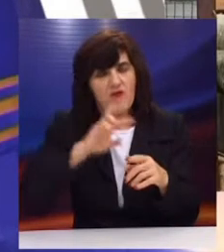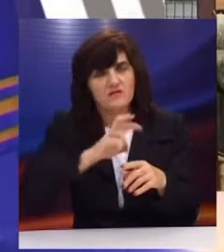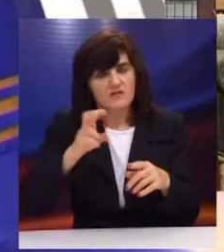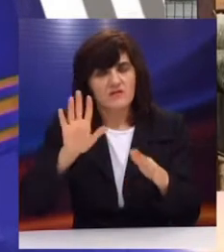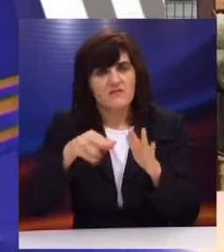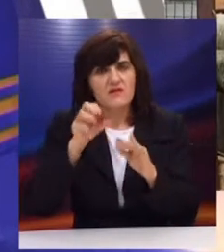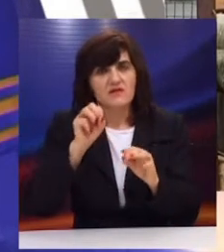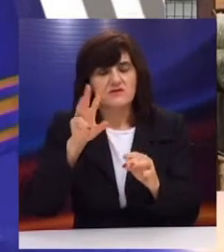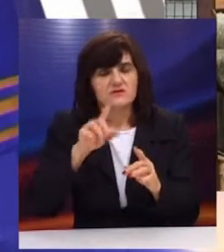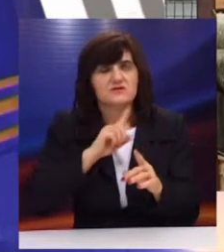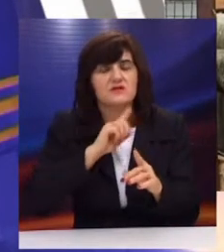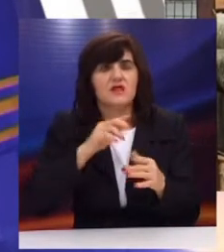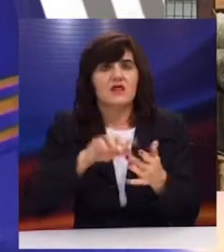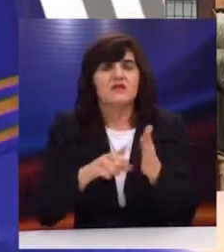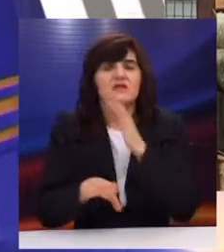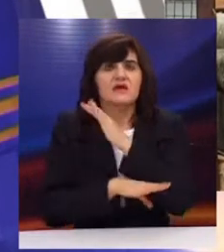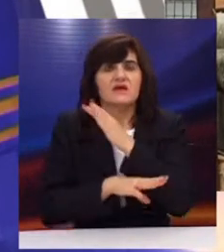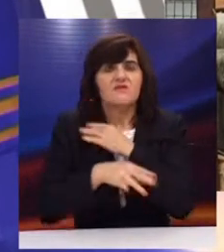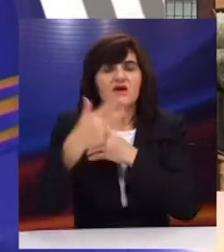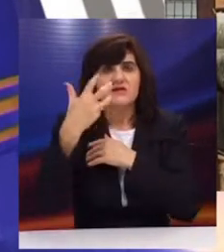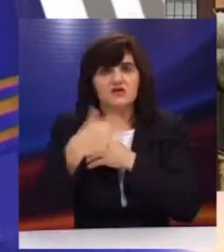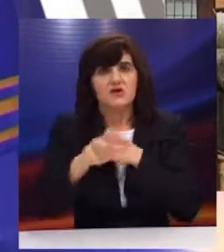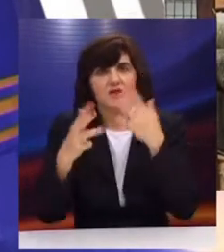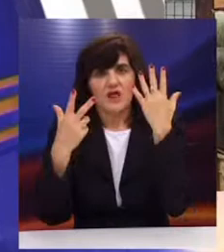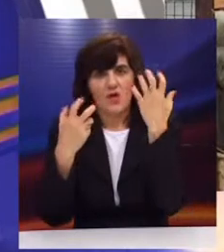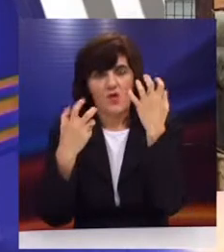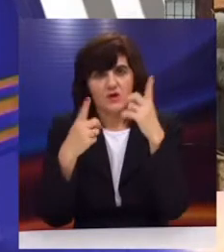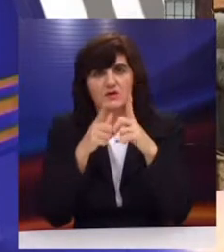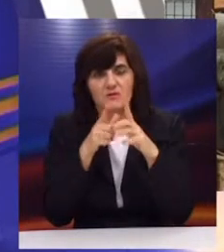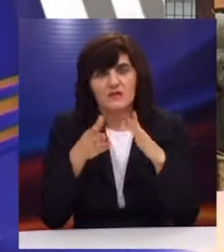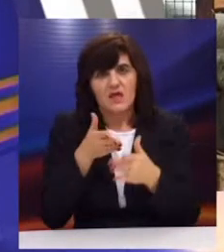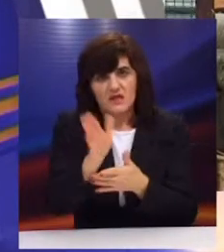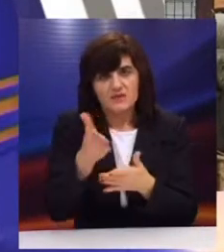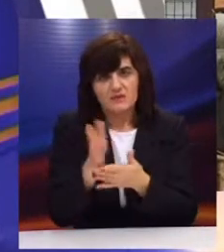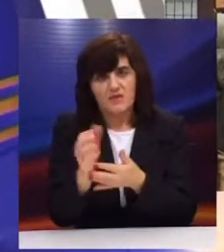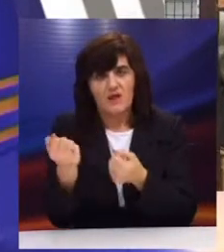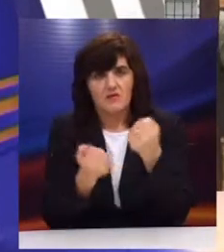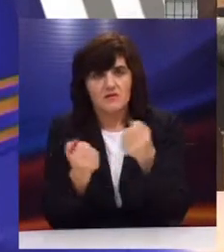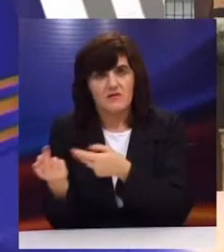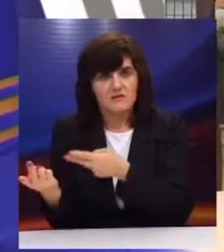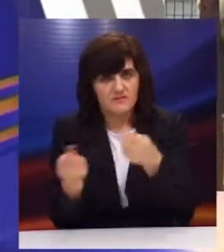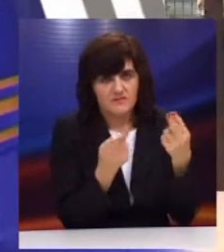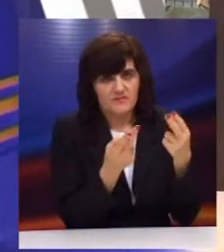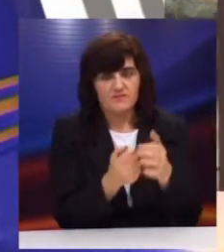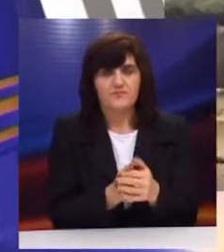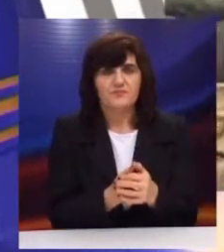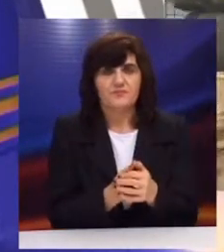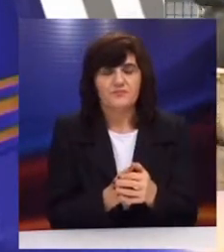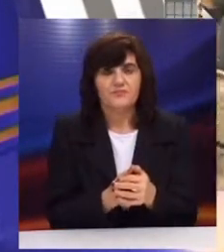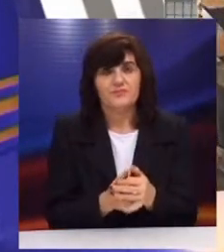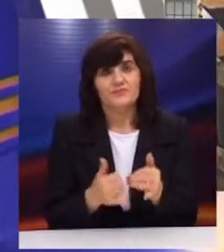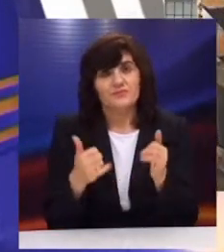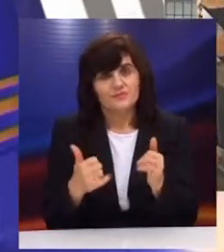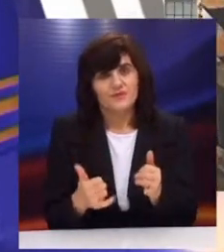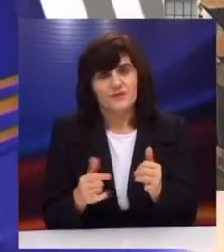dok je kubik drva i dalje 4.800 dinara i to ispilano i odvezeno do kuće. Poslije jučerašnjeg dana, danas se malo